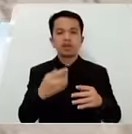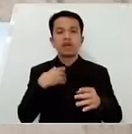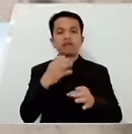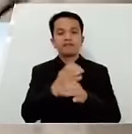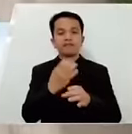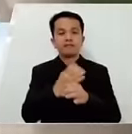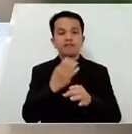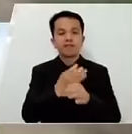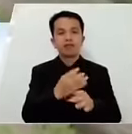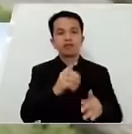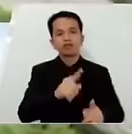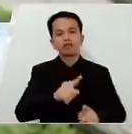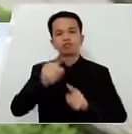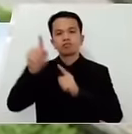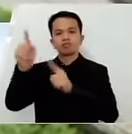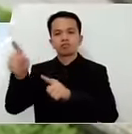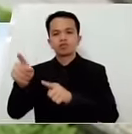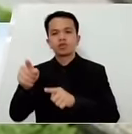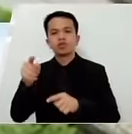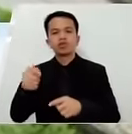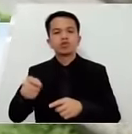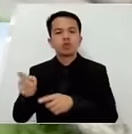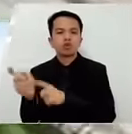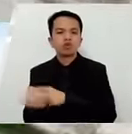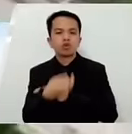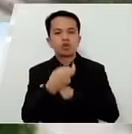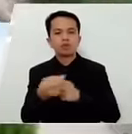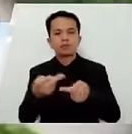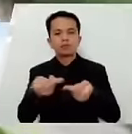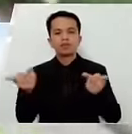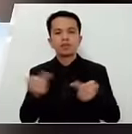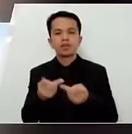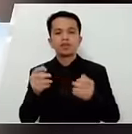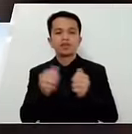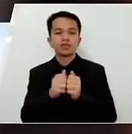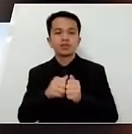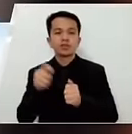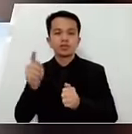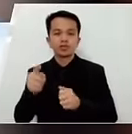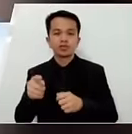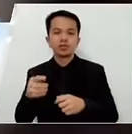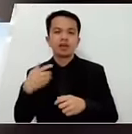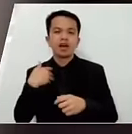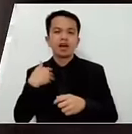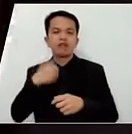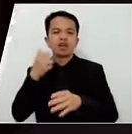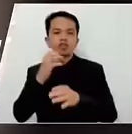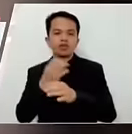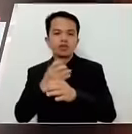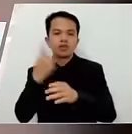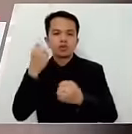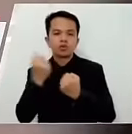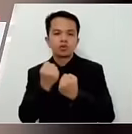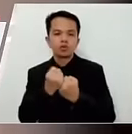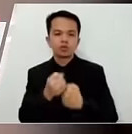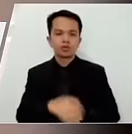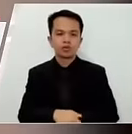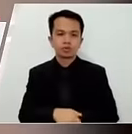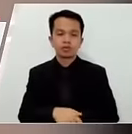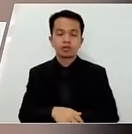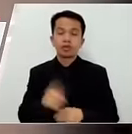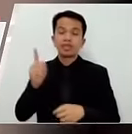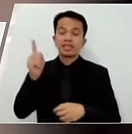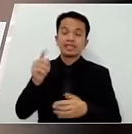tuluyang umalis sa golf range kasama ang dalawang sasakyan na may armadong backup. Ito po ay produkto, ay resulta ng matagal na